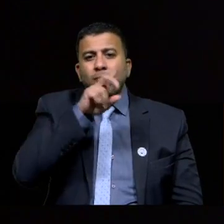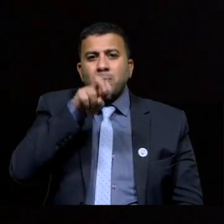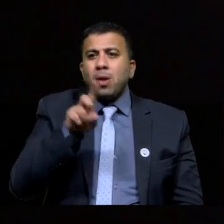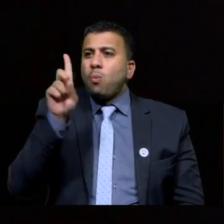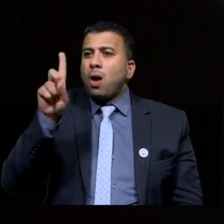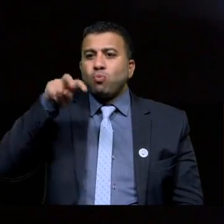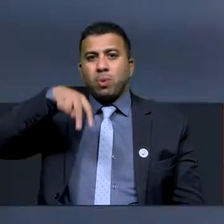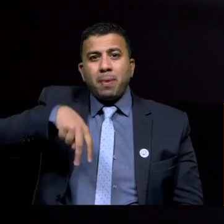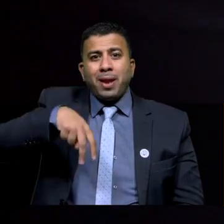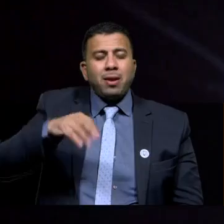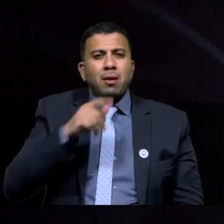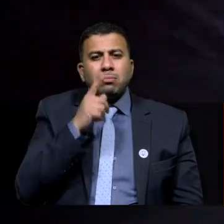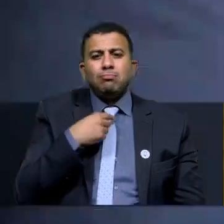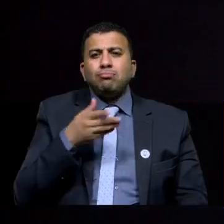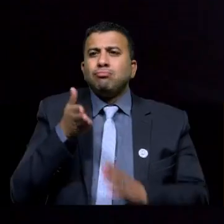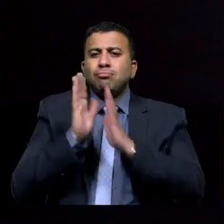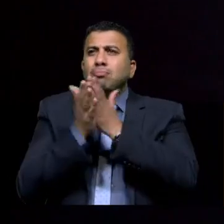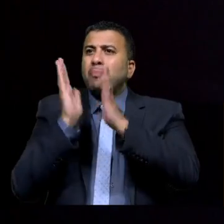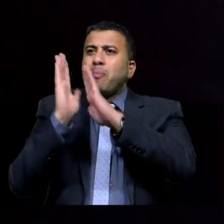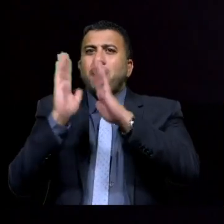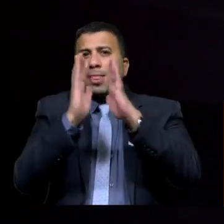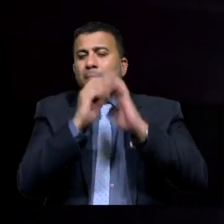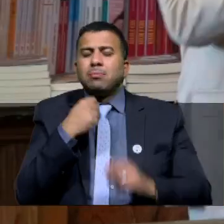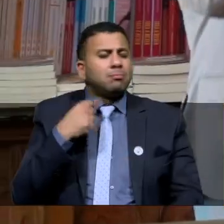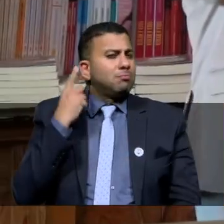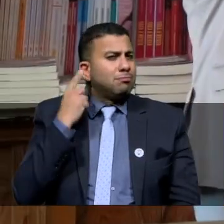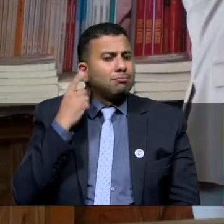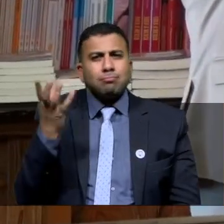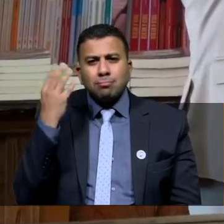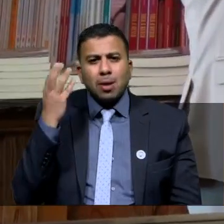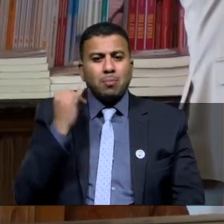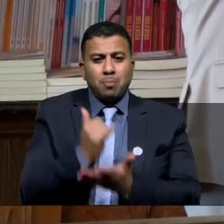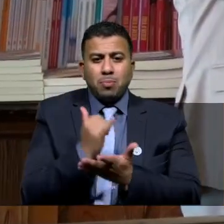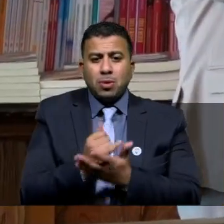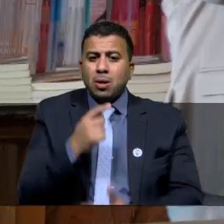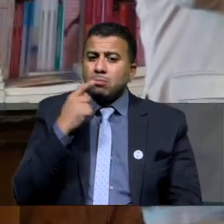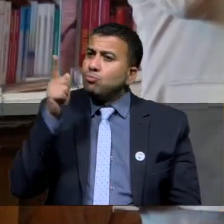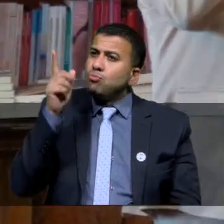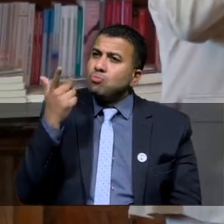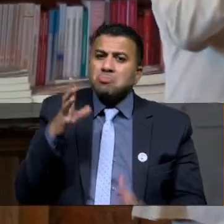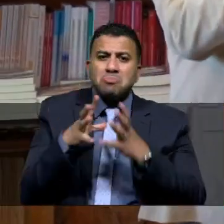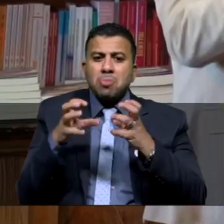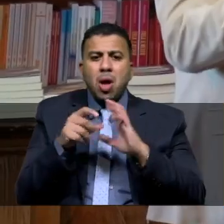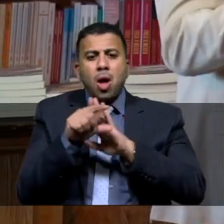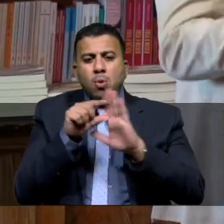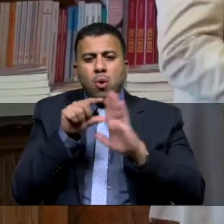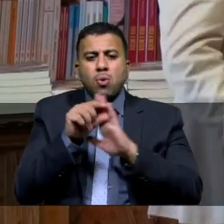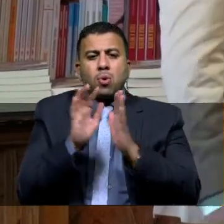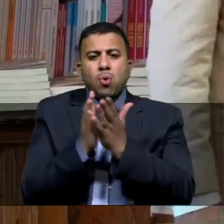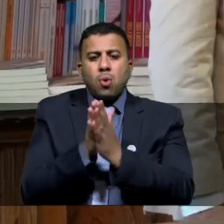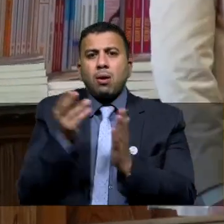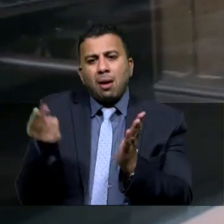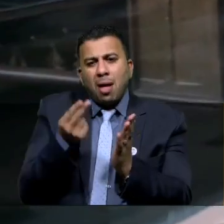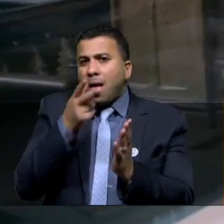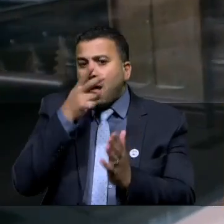1881، حيث تجول في أقسام المكتبة واستمع إلى شرح من المسؤولين عما تضمه من عناوين وكتب